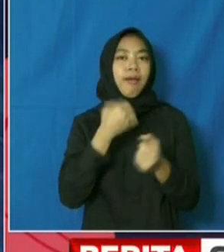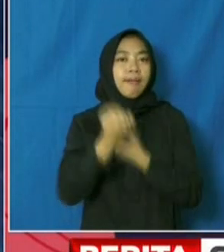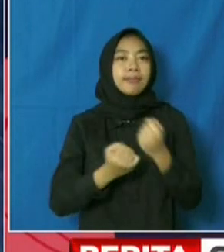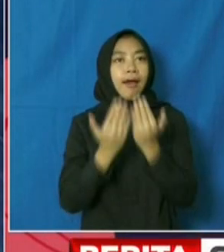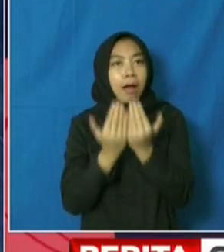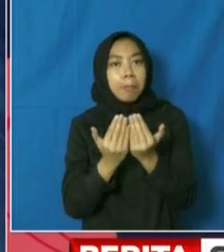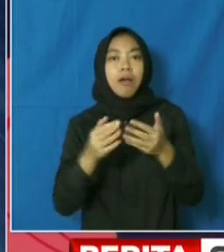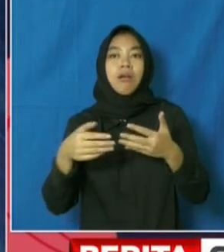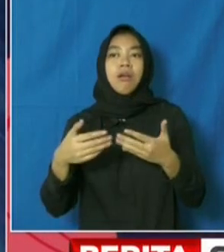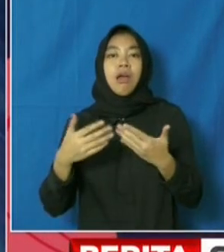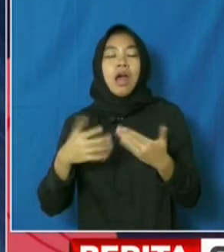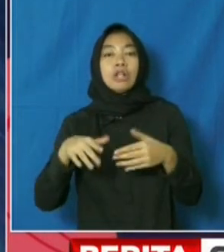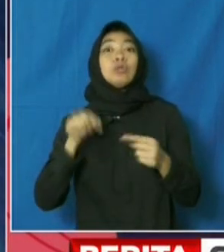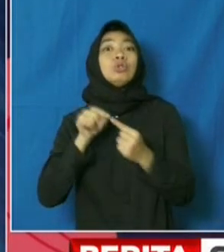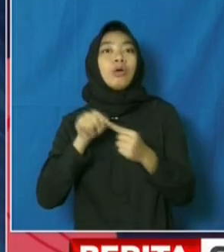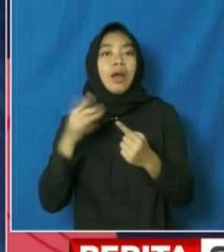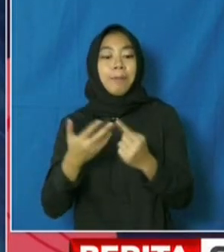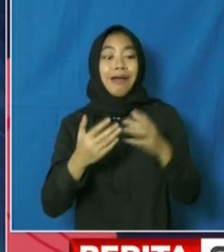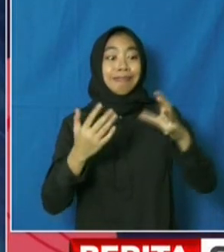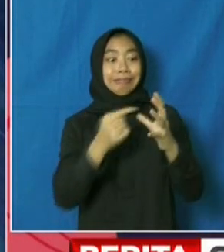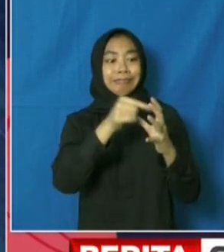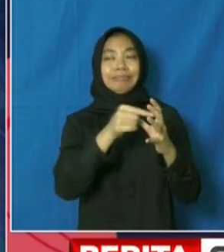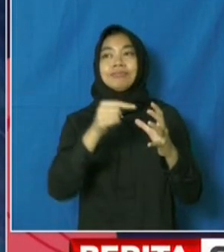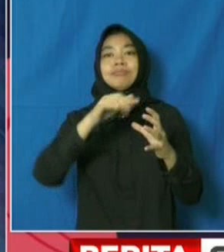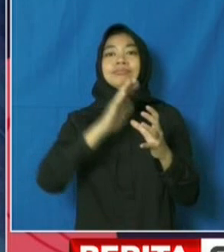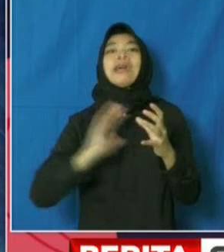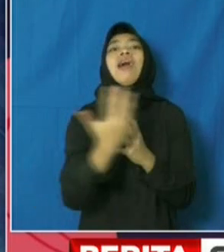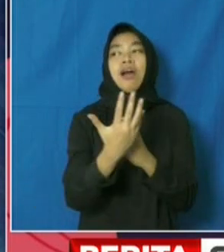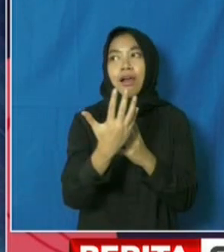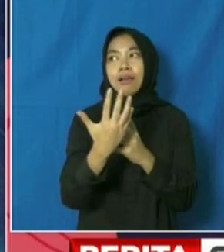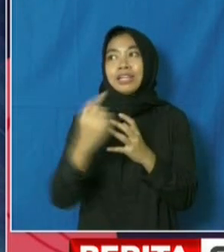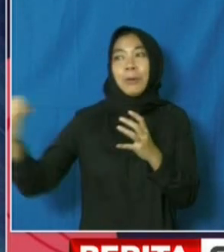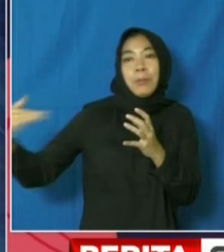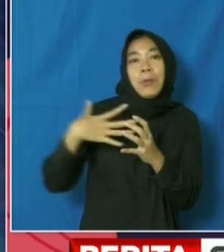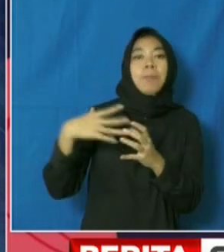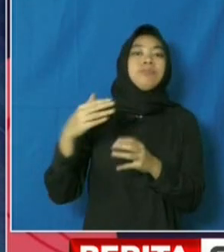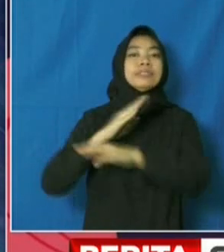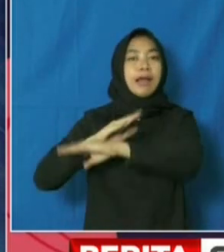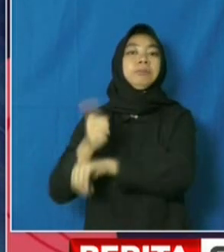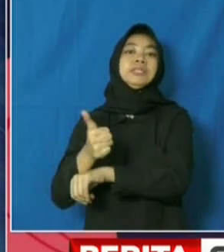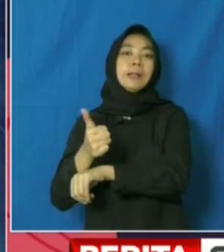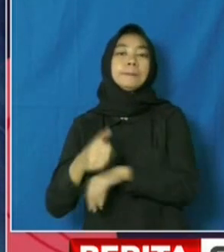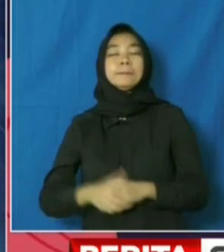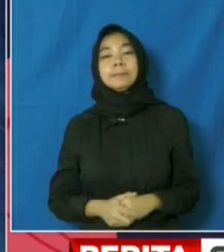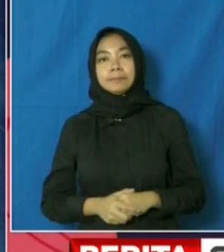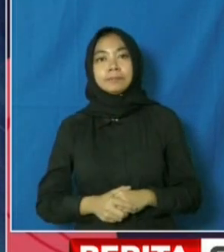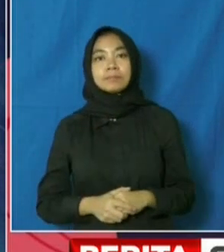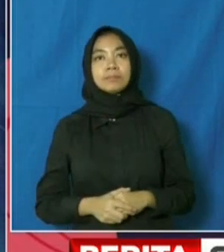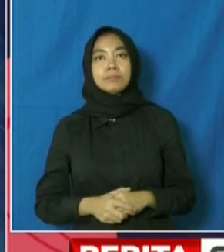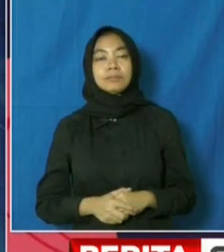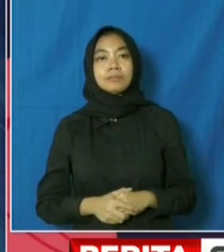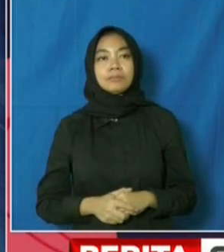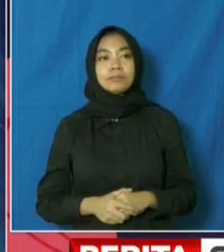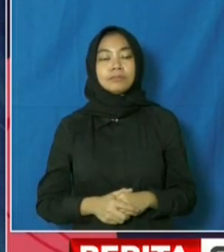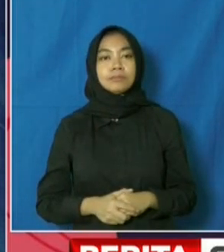semata untuk kepentingan menjaga orang lain dari penularan nah terhadap hal yang asalnya diberikan kewajiban